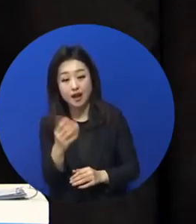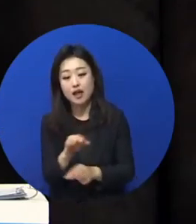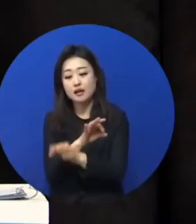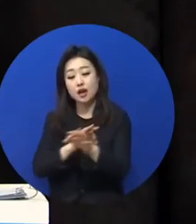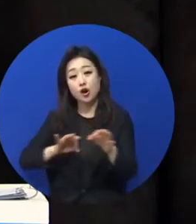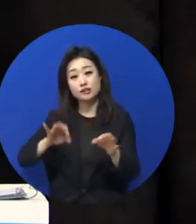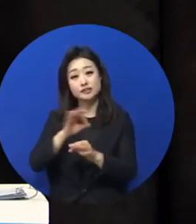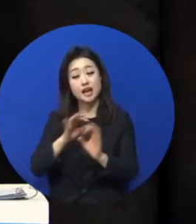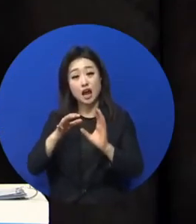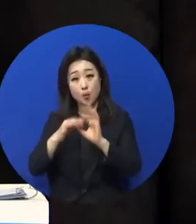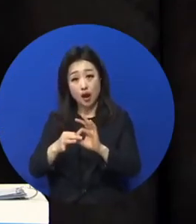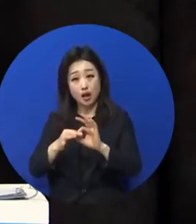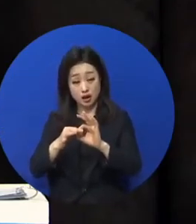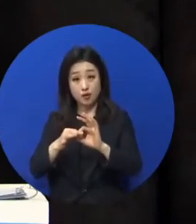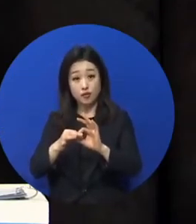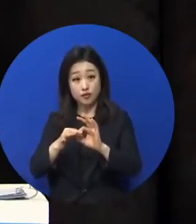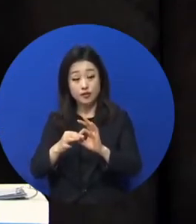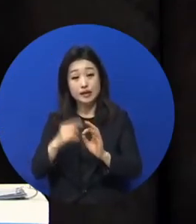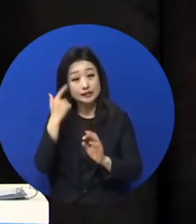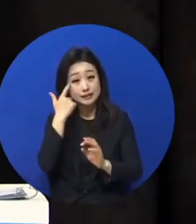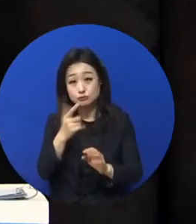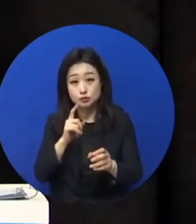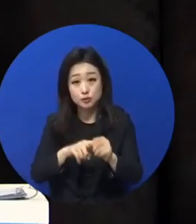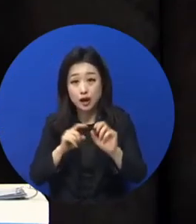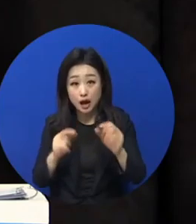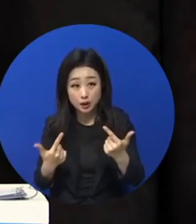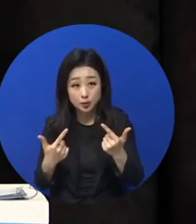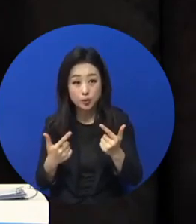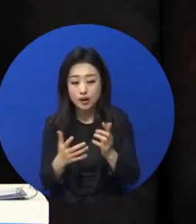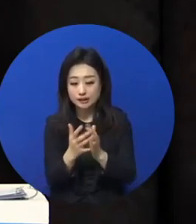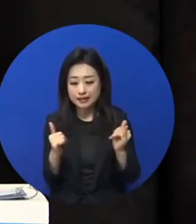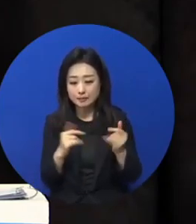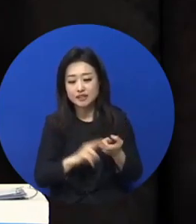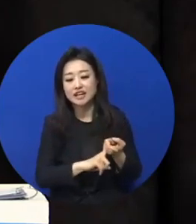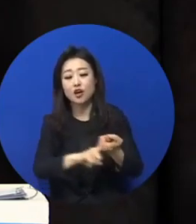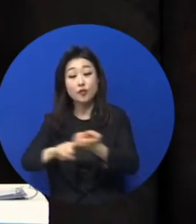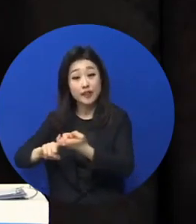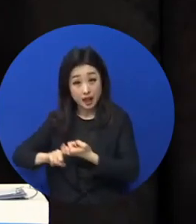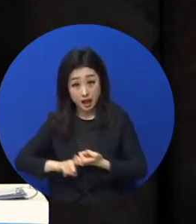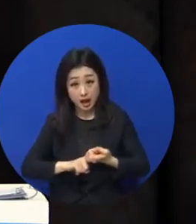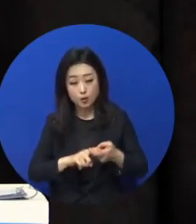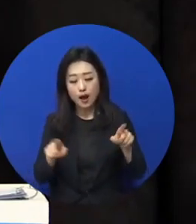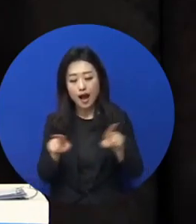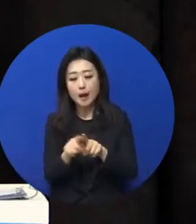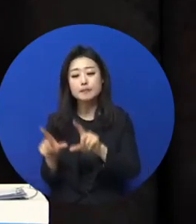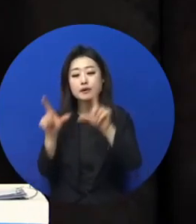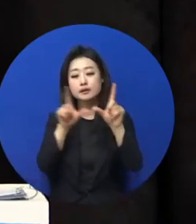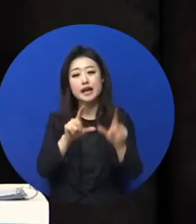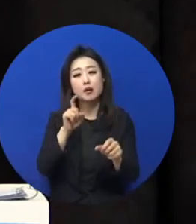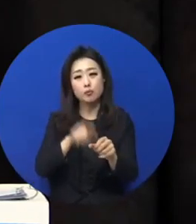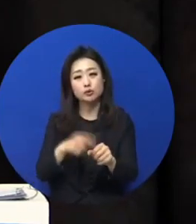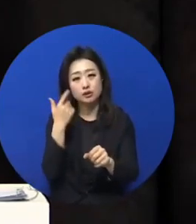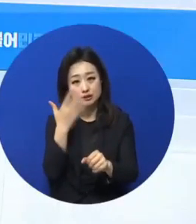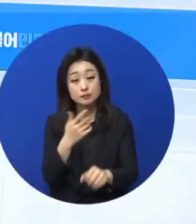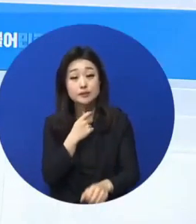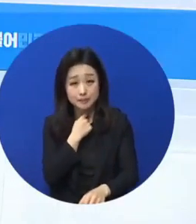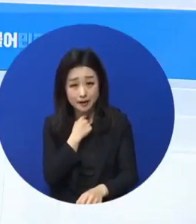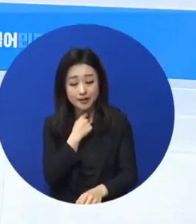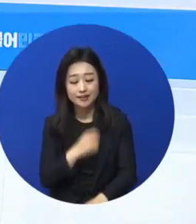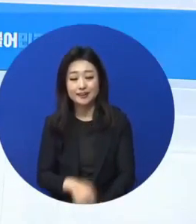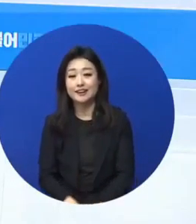논리로 질문하는 게 아니라 앞으로 우리 시민들이 연대하고 공생하는 관점에서 질문을 드립니다라는 질문인데